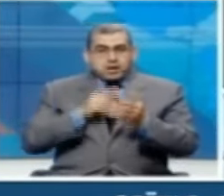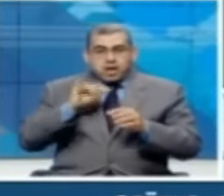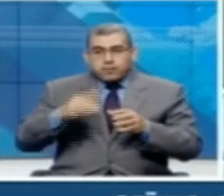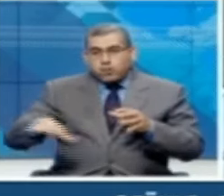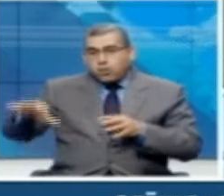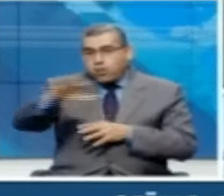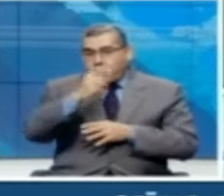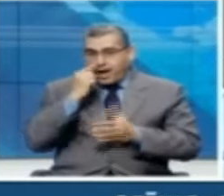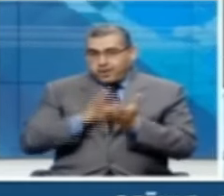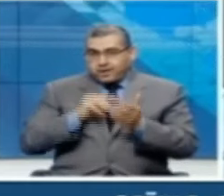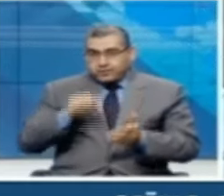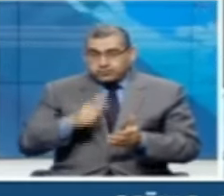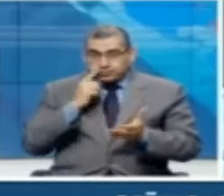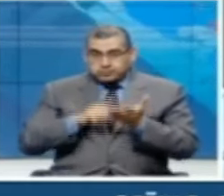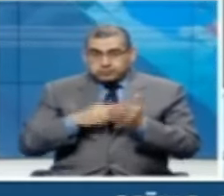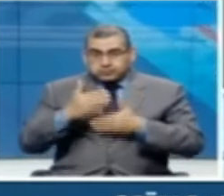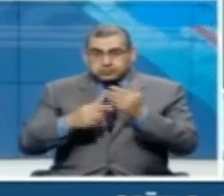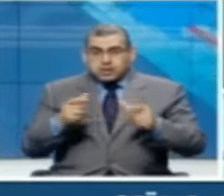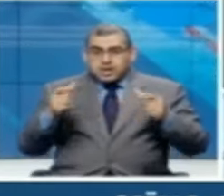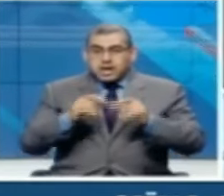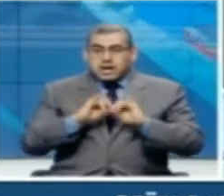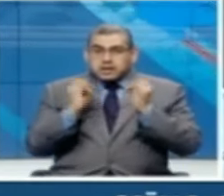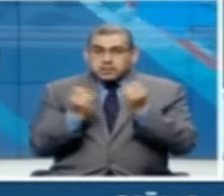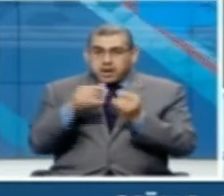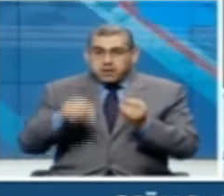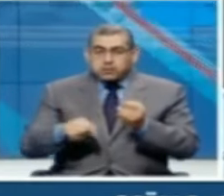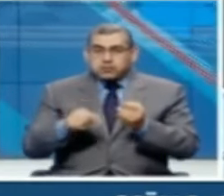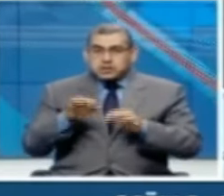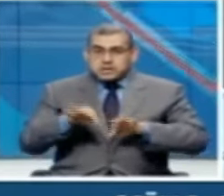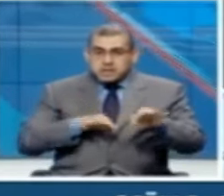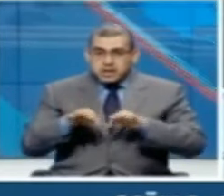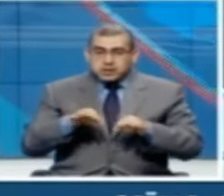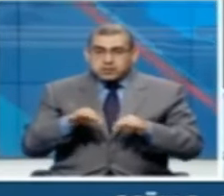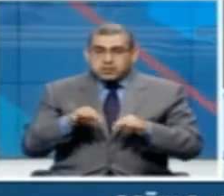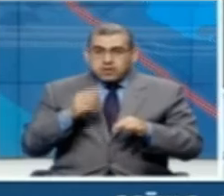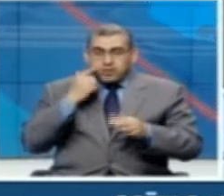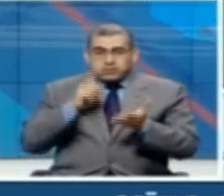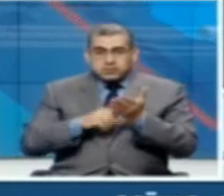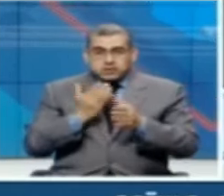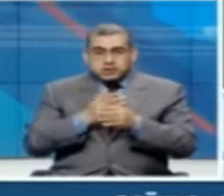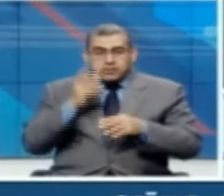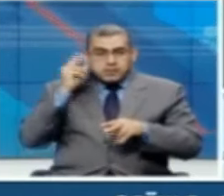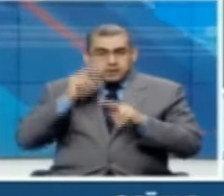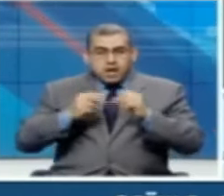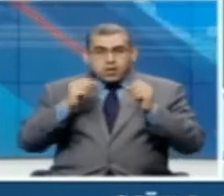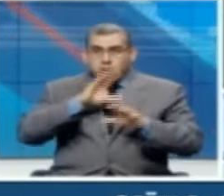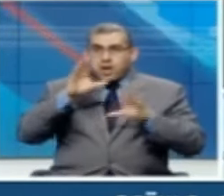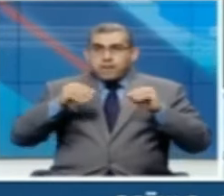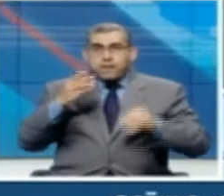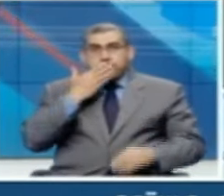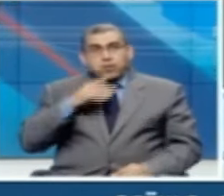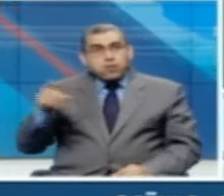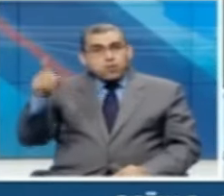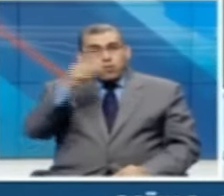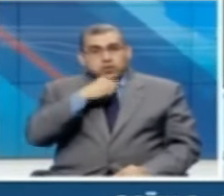بأسرها أمنيا واجتماعيا وسياسيا جراء صمت العالم تجاه جرائم